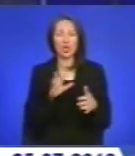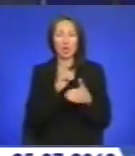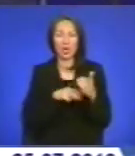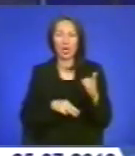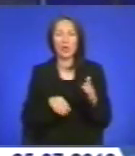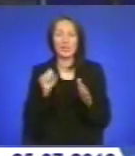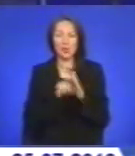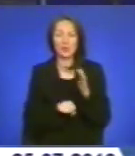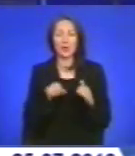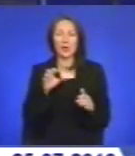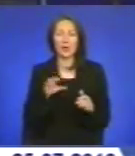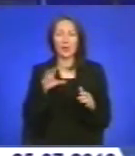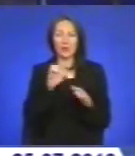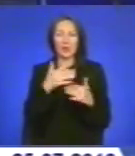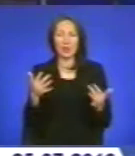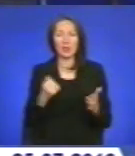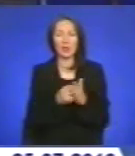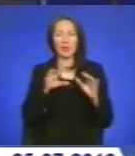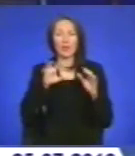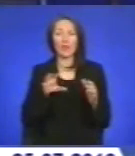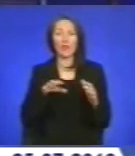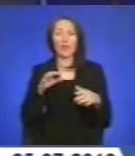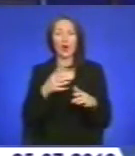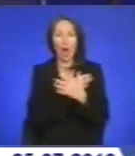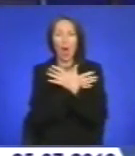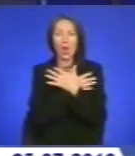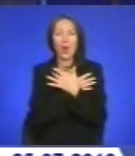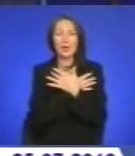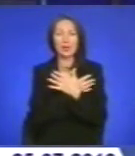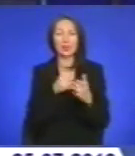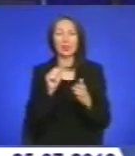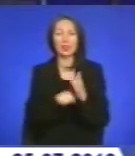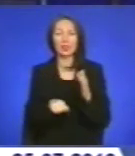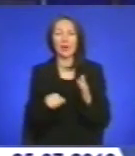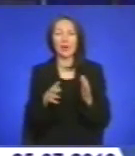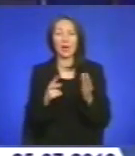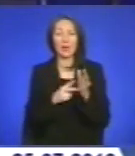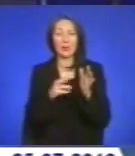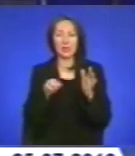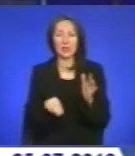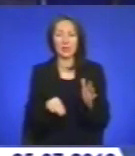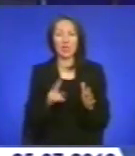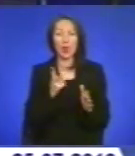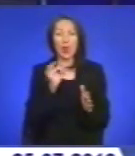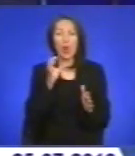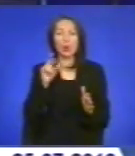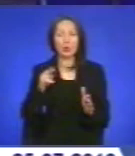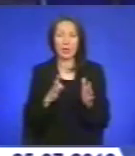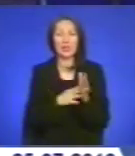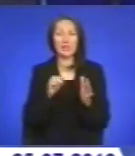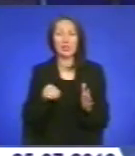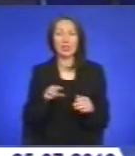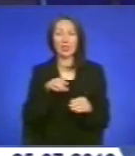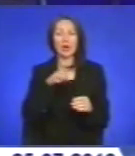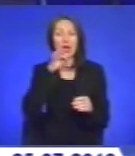доведеться заплатити 40 тисяч гривень. Косулі – майже 9 тисяч. Лисиці – більше 2,5 тисяч. Покарання за